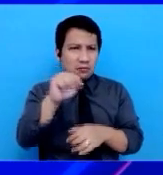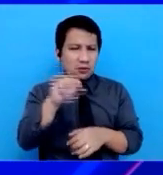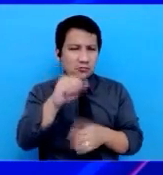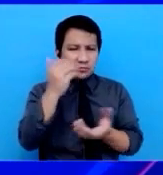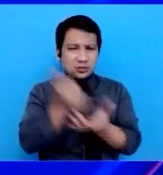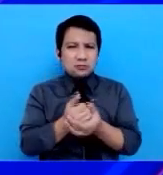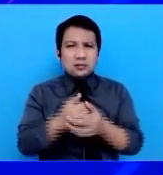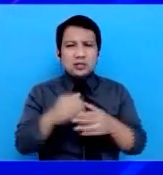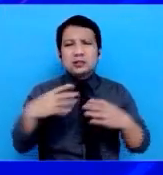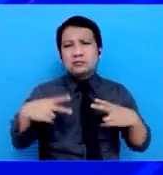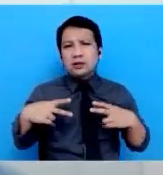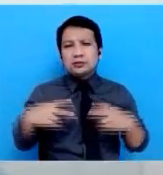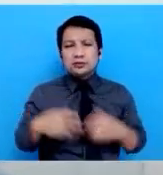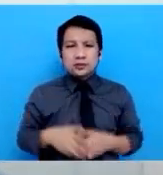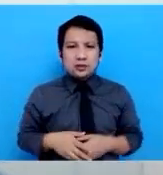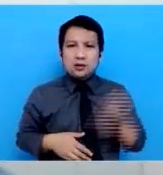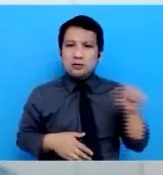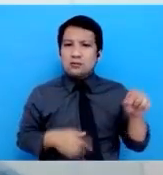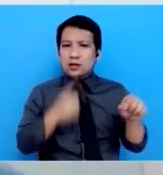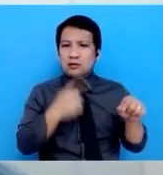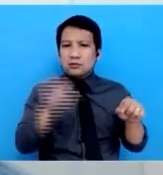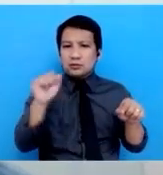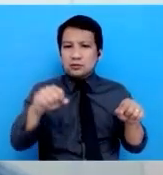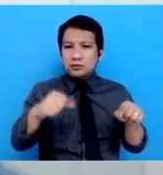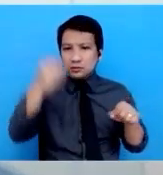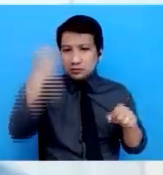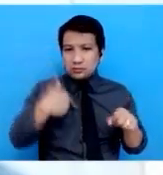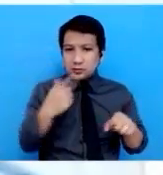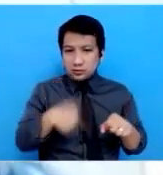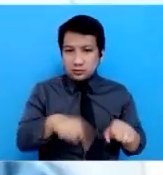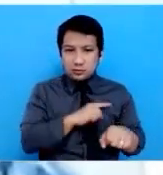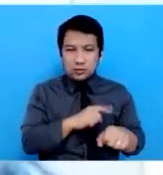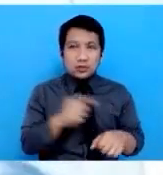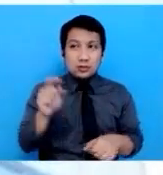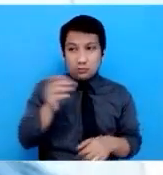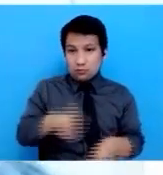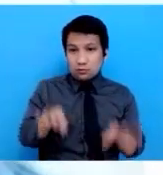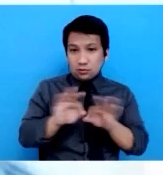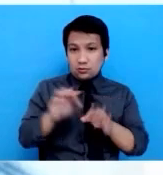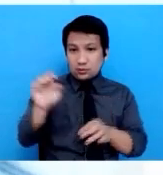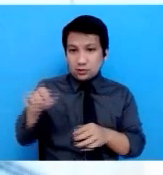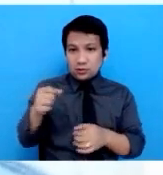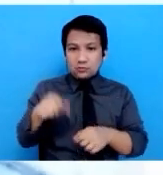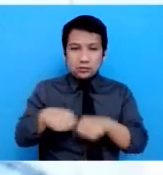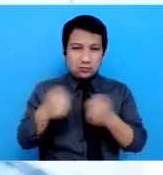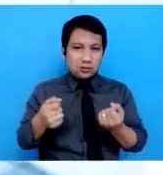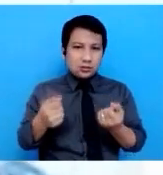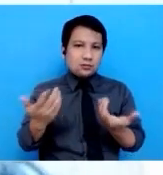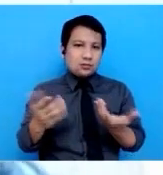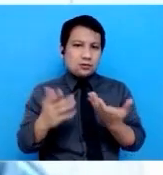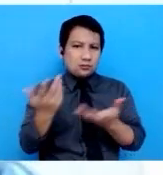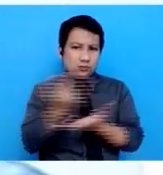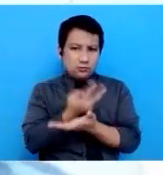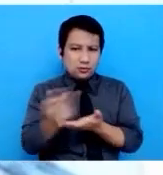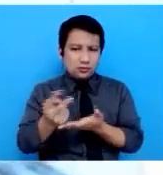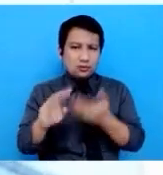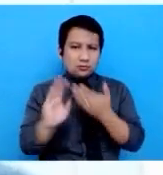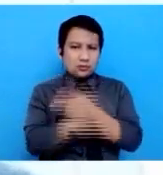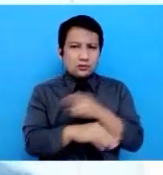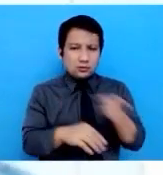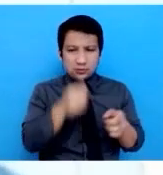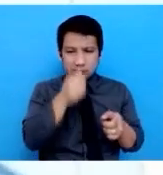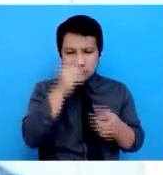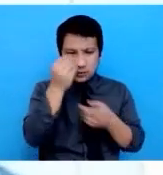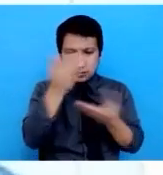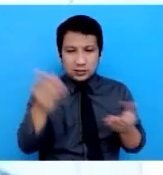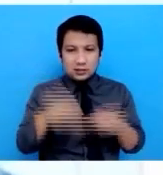health break. Pabor kami dyan. Siyempre kailangan namin ng break. Hinga lang, tapos balik ulit. Pero ang problema kasi dyan, ano lang eh, formality